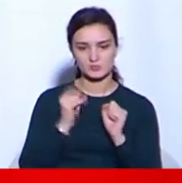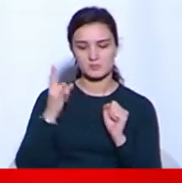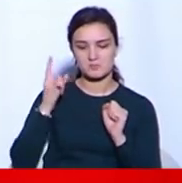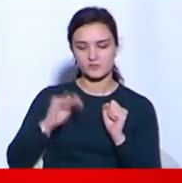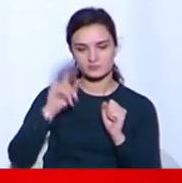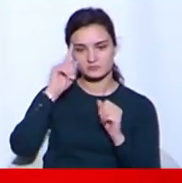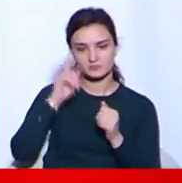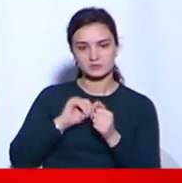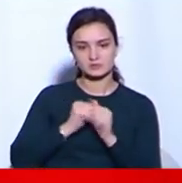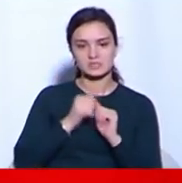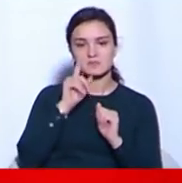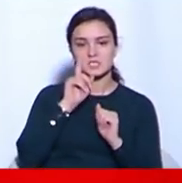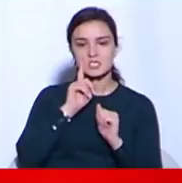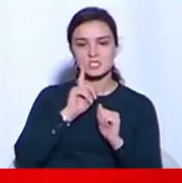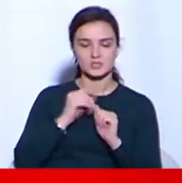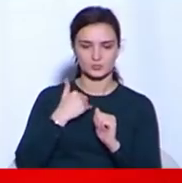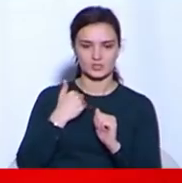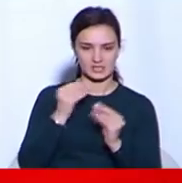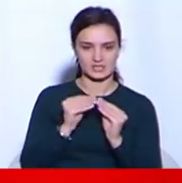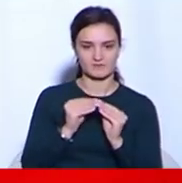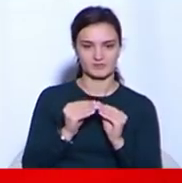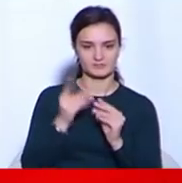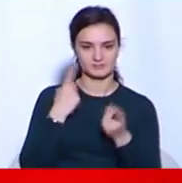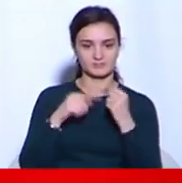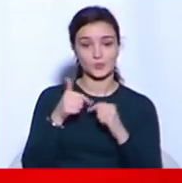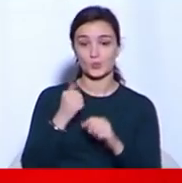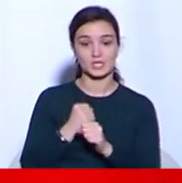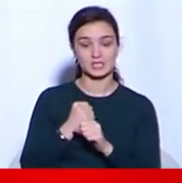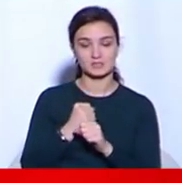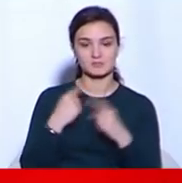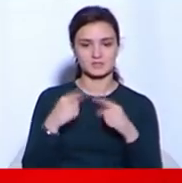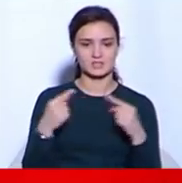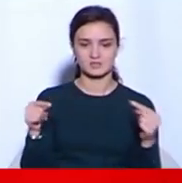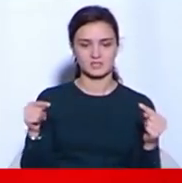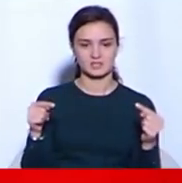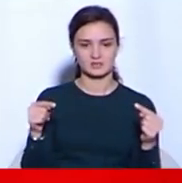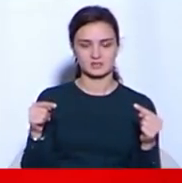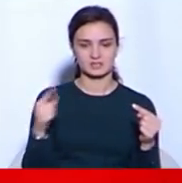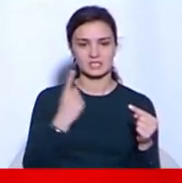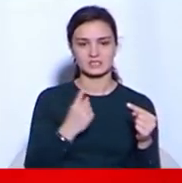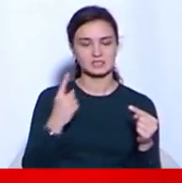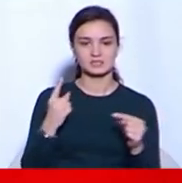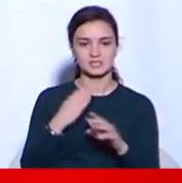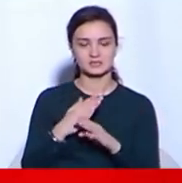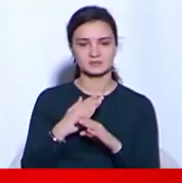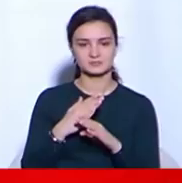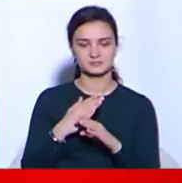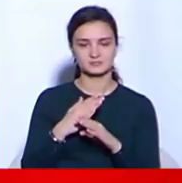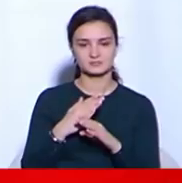ბავშვობის მეხსიერების ტკბილ მოგონებებს დაუბრუნდეს. და როგორ აკეთებს ამას სხვადასხვა გვარად, ერთ-ერთი გახლავთ